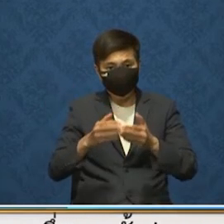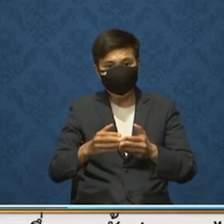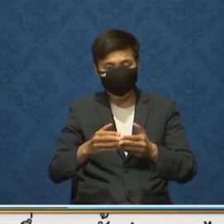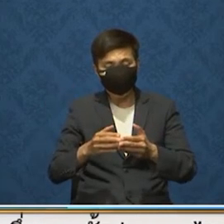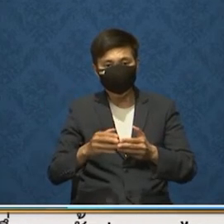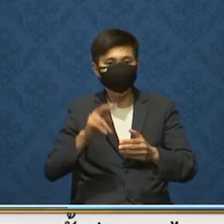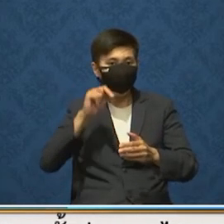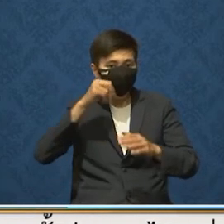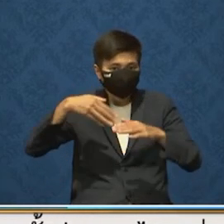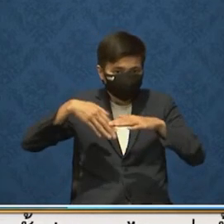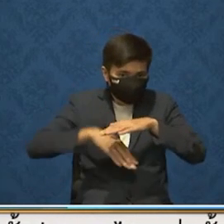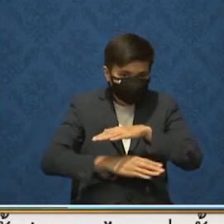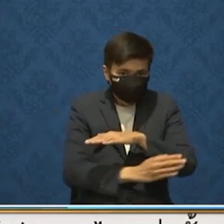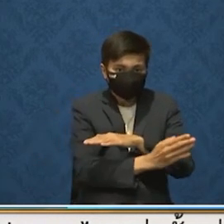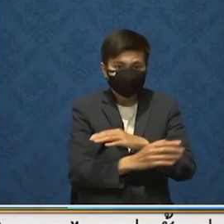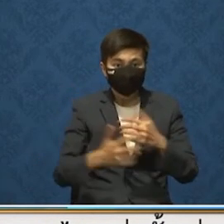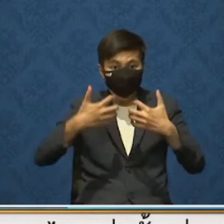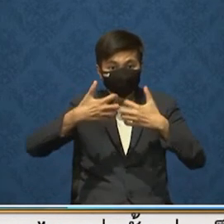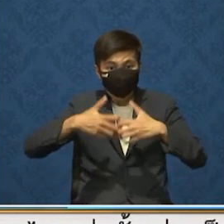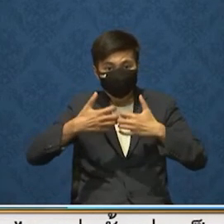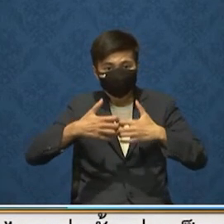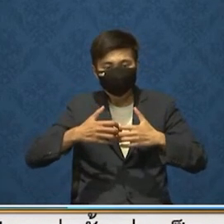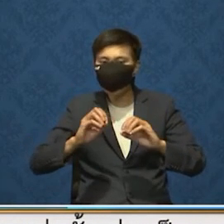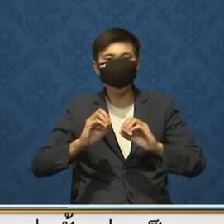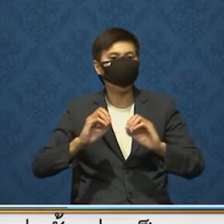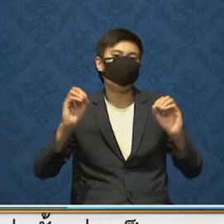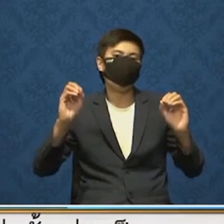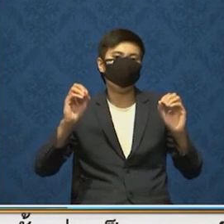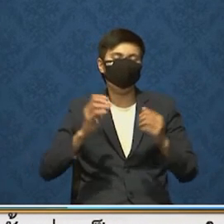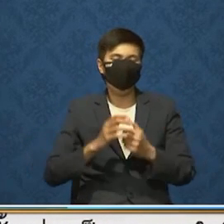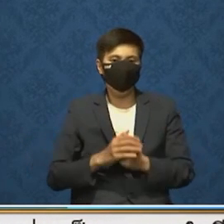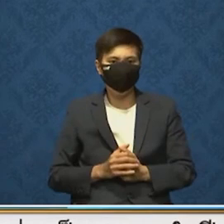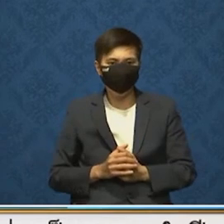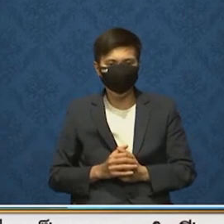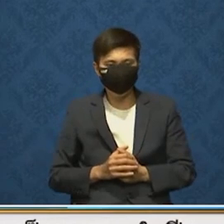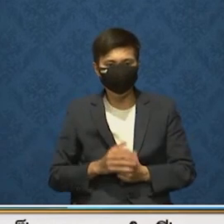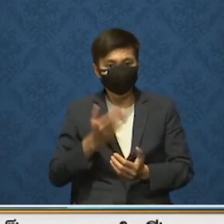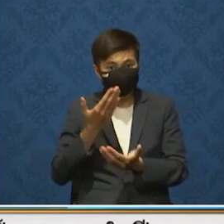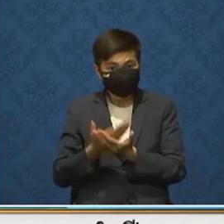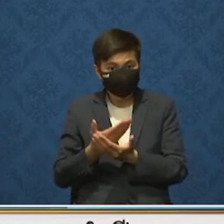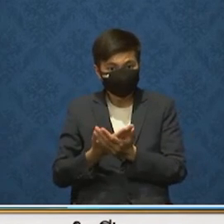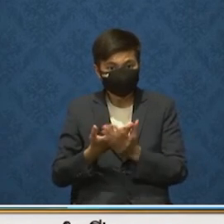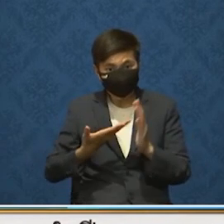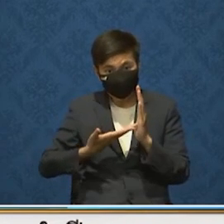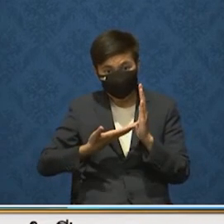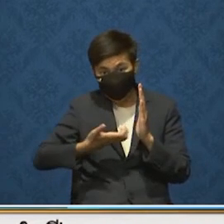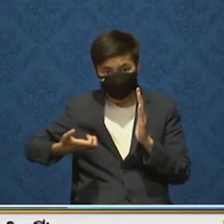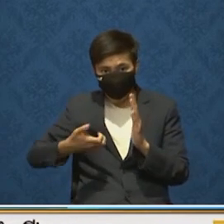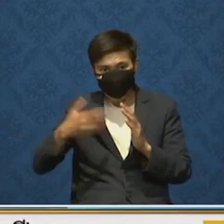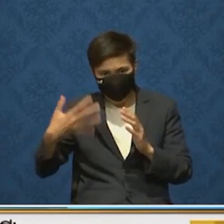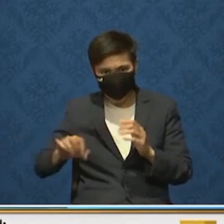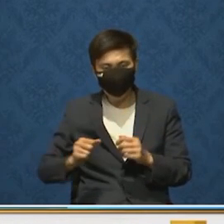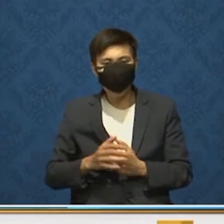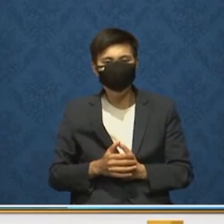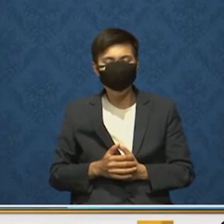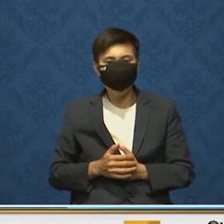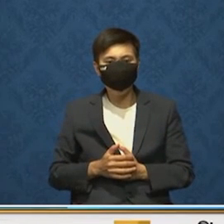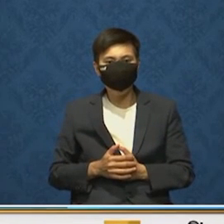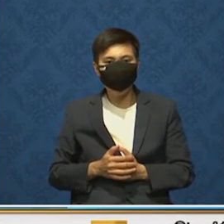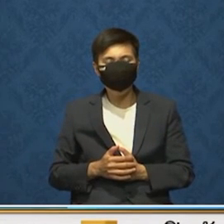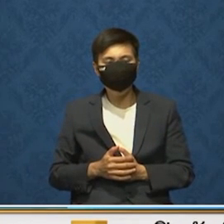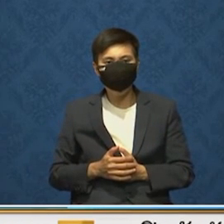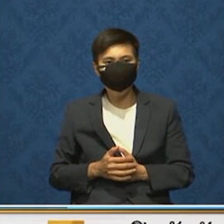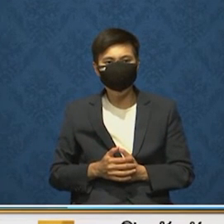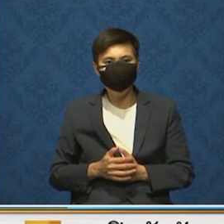ะได้เงินทอนมาแล้วก็เอไปทิ้ง